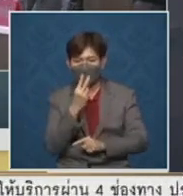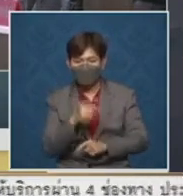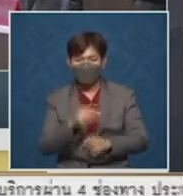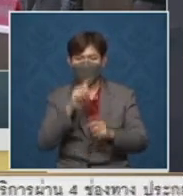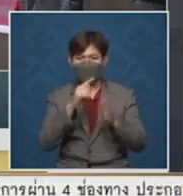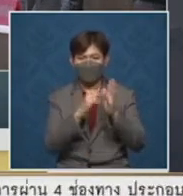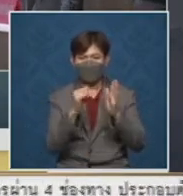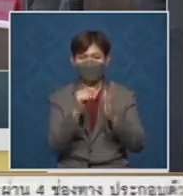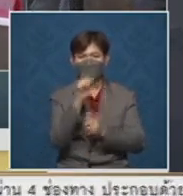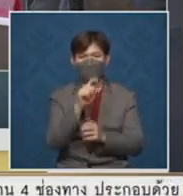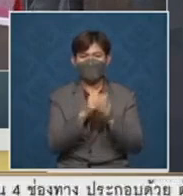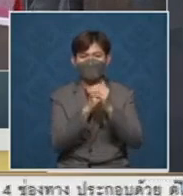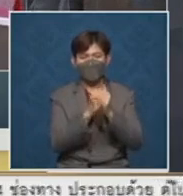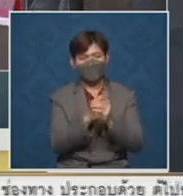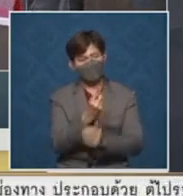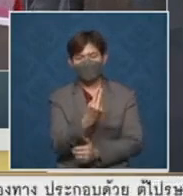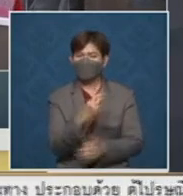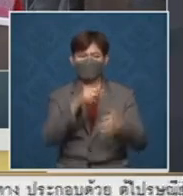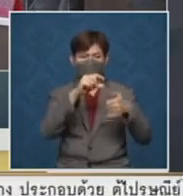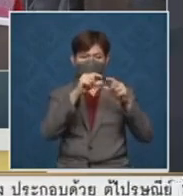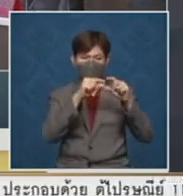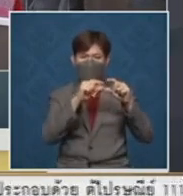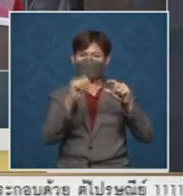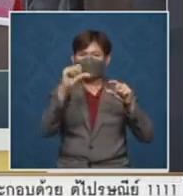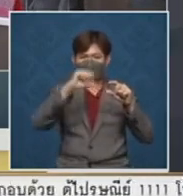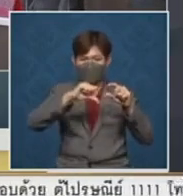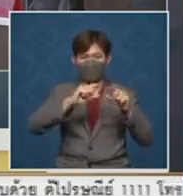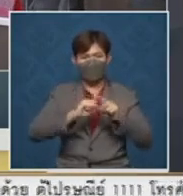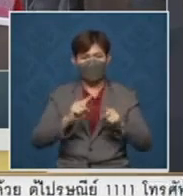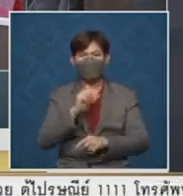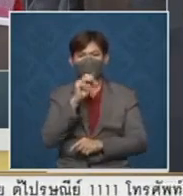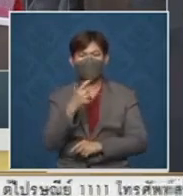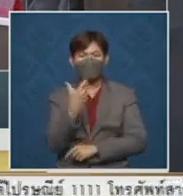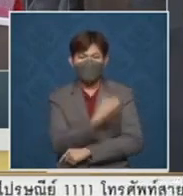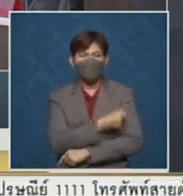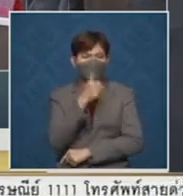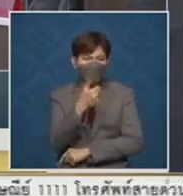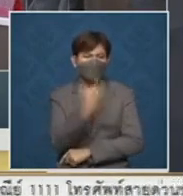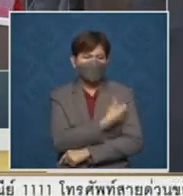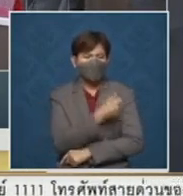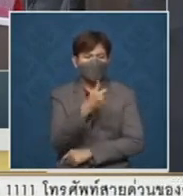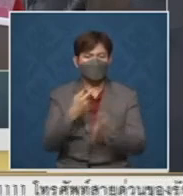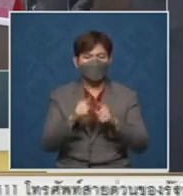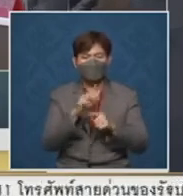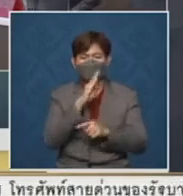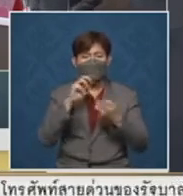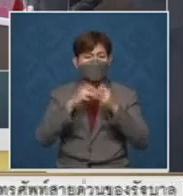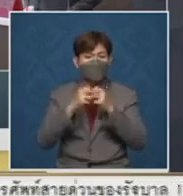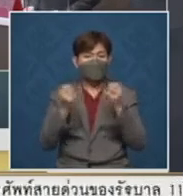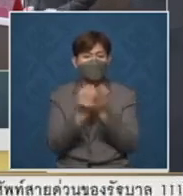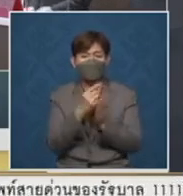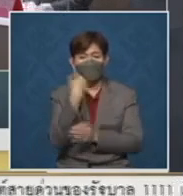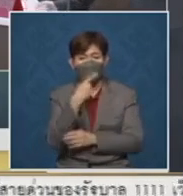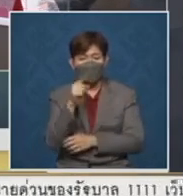ยเฉพาะเรื่องที่มีรายละเอียดมากเกี่ยวกับชีวิตเกี่ยวกับสุขภาพของประชาชนก็สมควรจะให้หน่วยงานที่มีความถนัดเฉพาะทางนั้นขึ้น